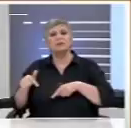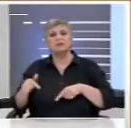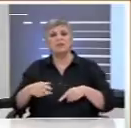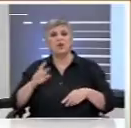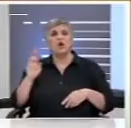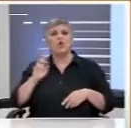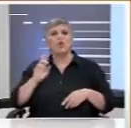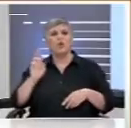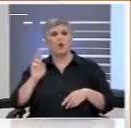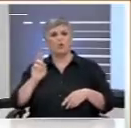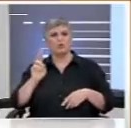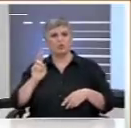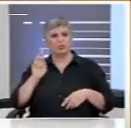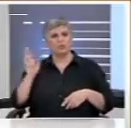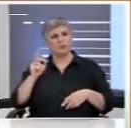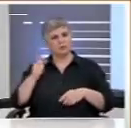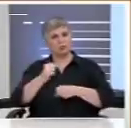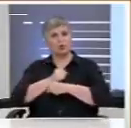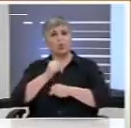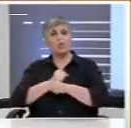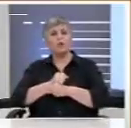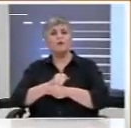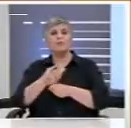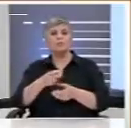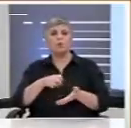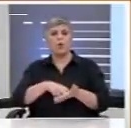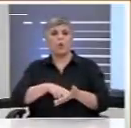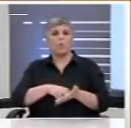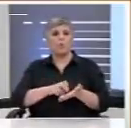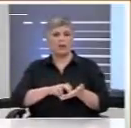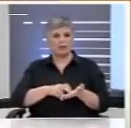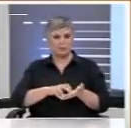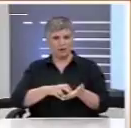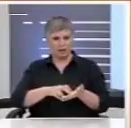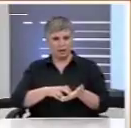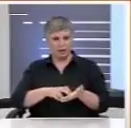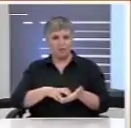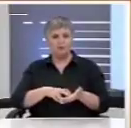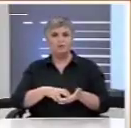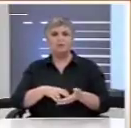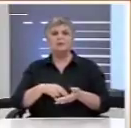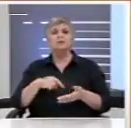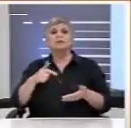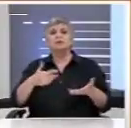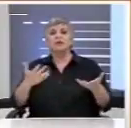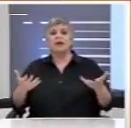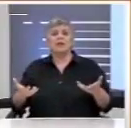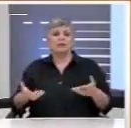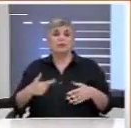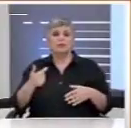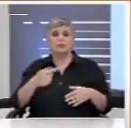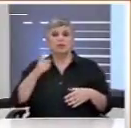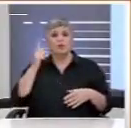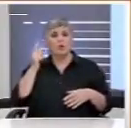πρεσβεία εκείνη τη στιγμή, και φοβότανε ο κόσμος ότι στο κρεβάτι, εκτός άλλων, συζητάγανε